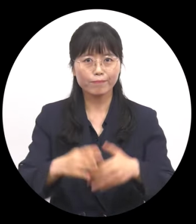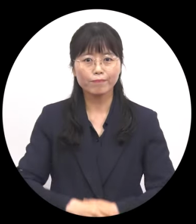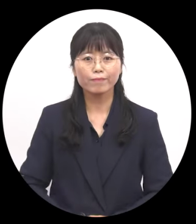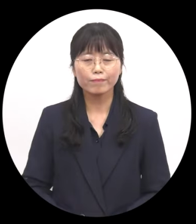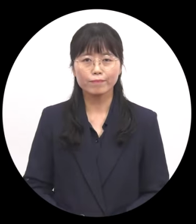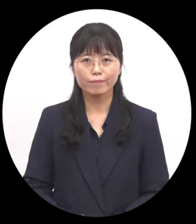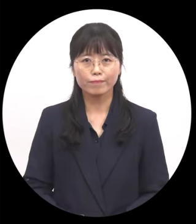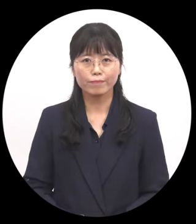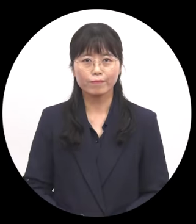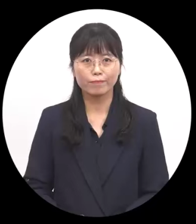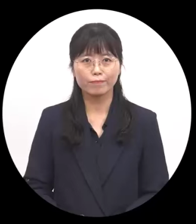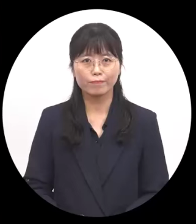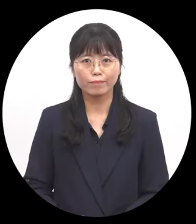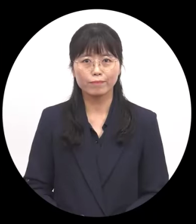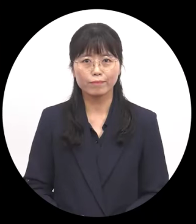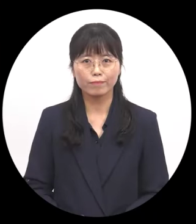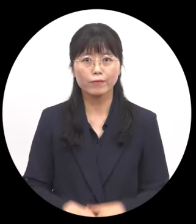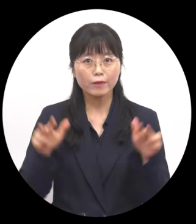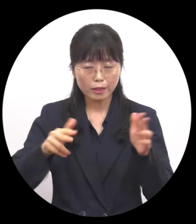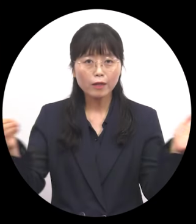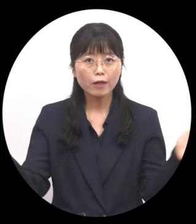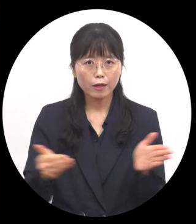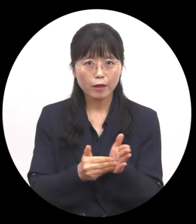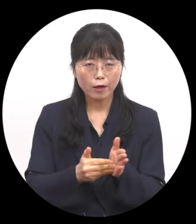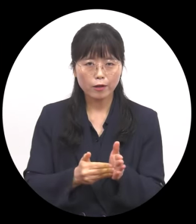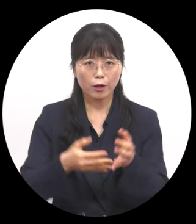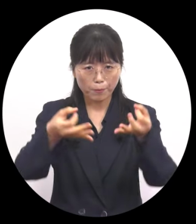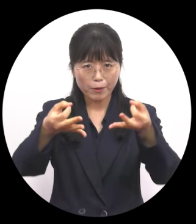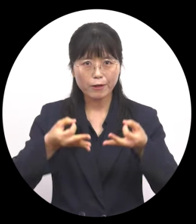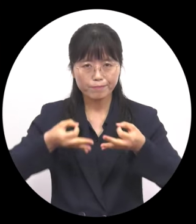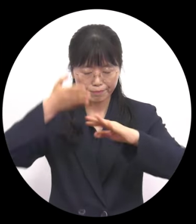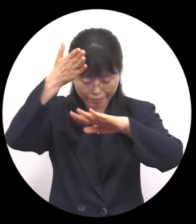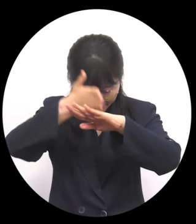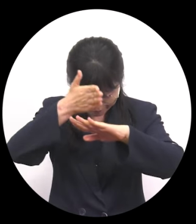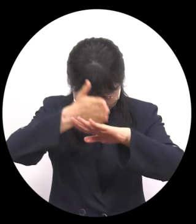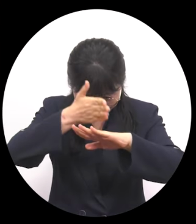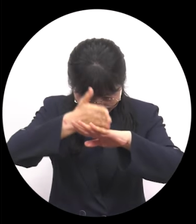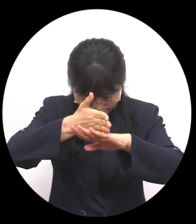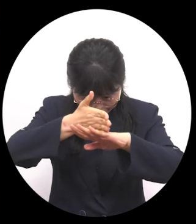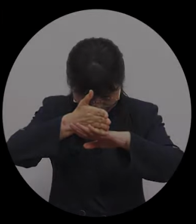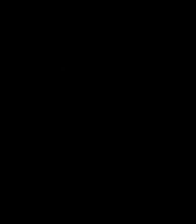네, 지금까지 경청해 주셔서 감사합니다.